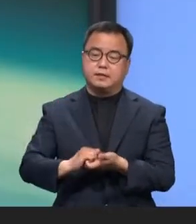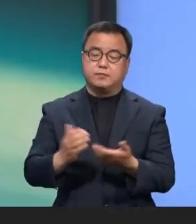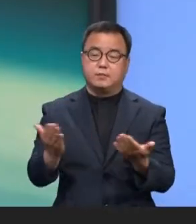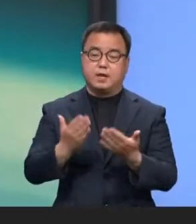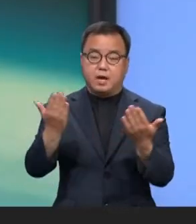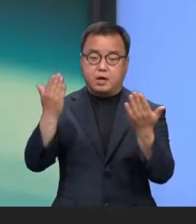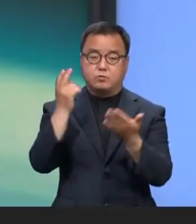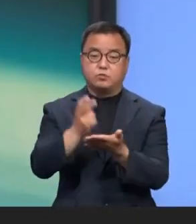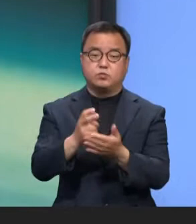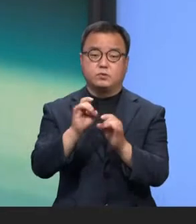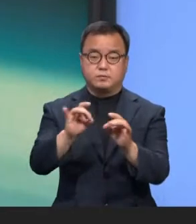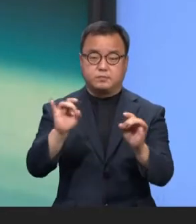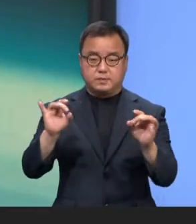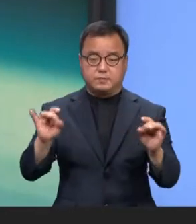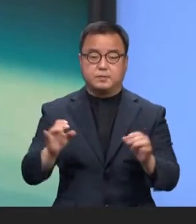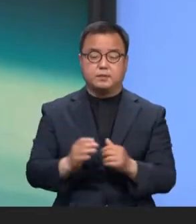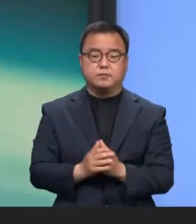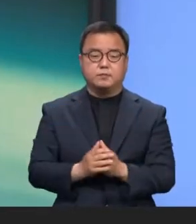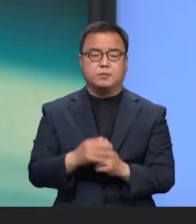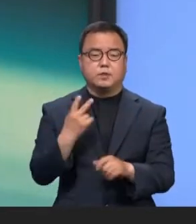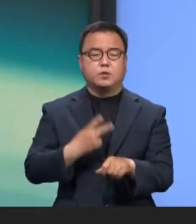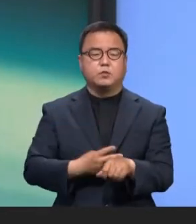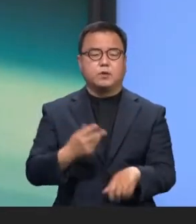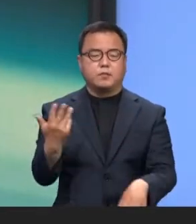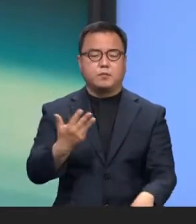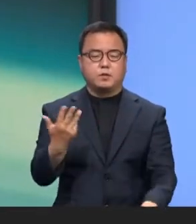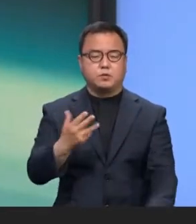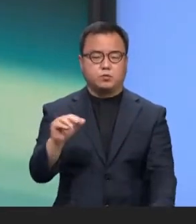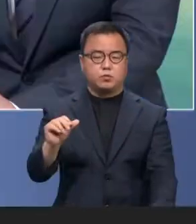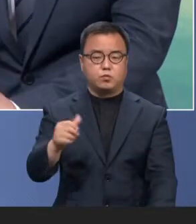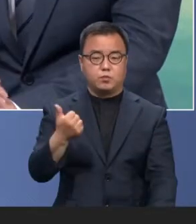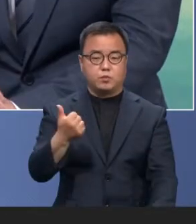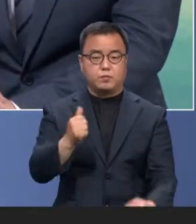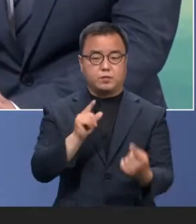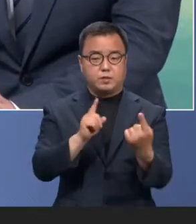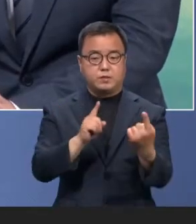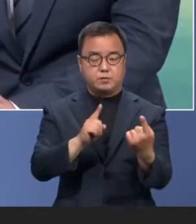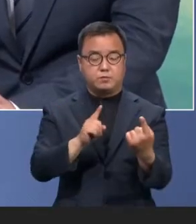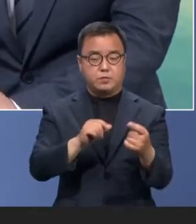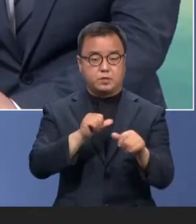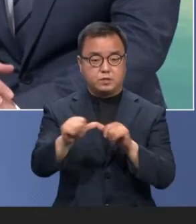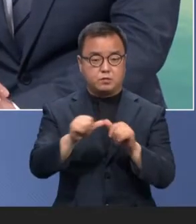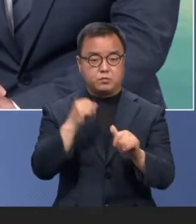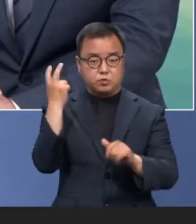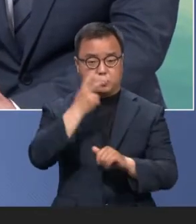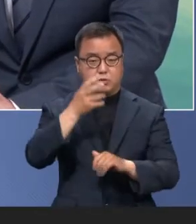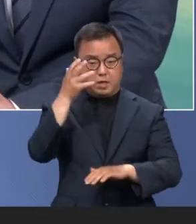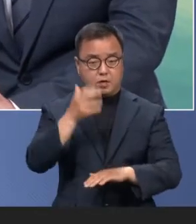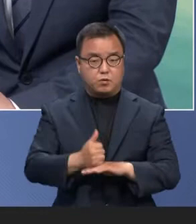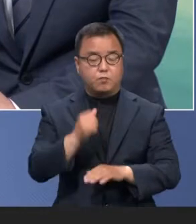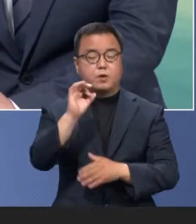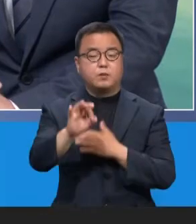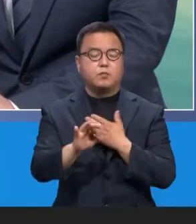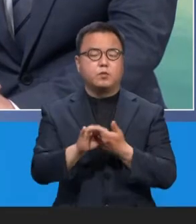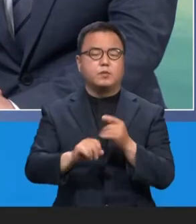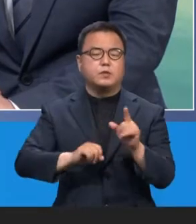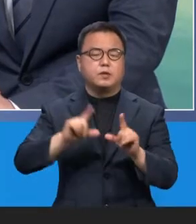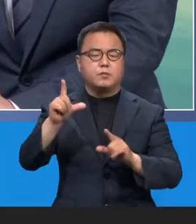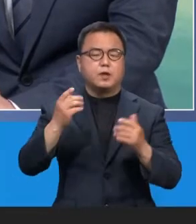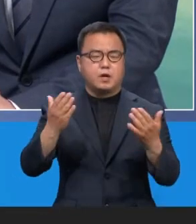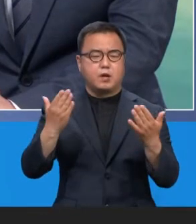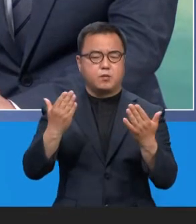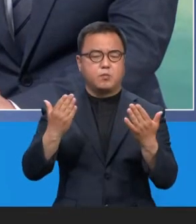따라 정할 일인데요 예 교사 8천 500명을 대상으로 한 최근 설문조사 결과를 보면 이미 대다수의 학교들이 수업 중